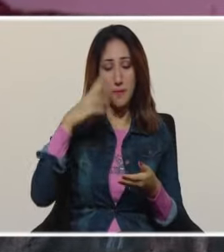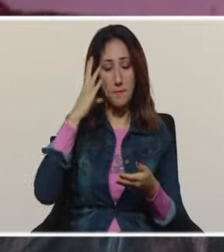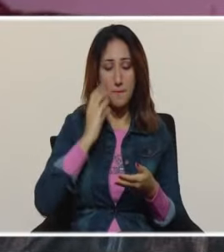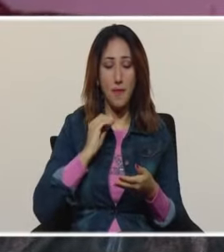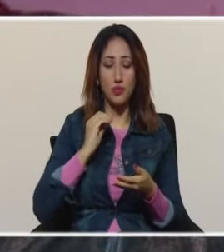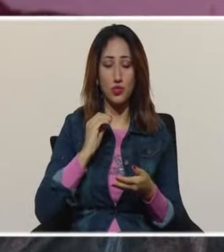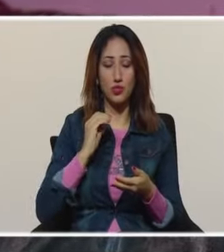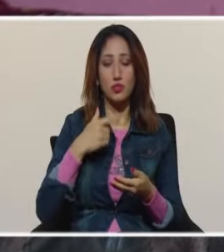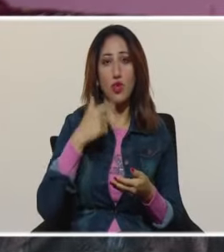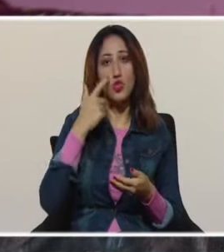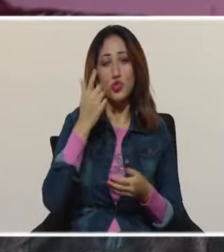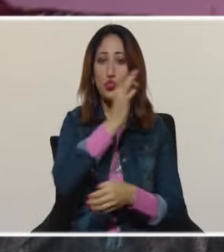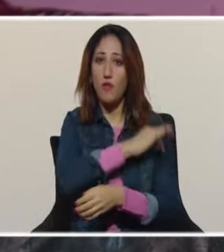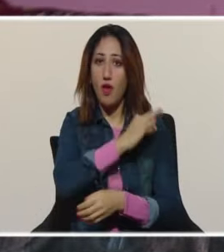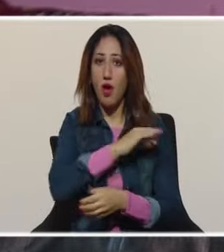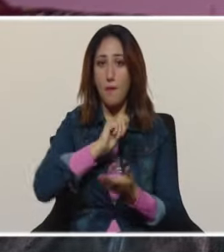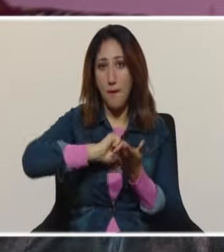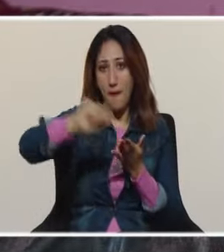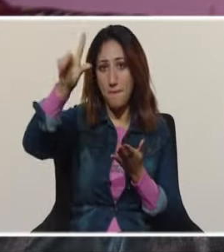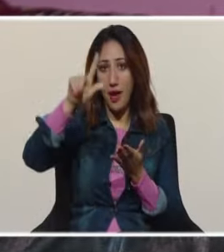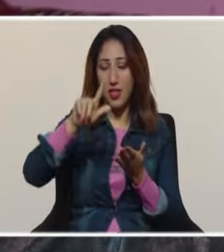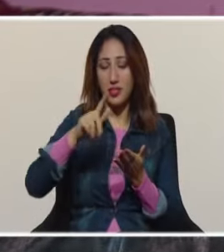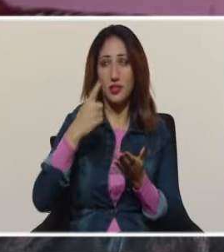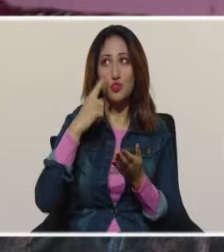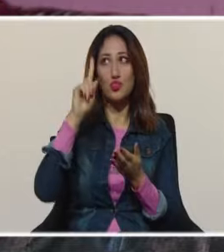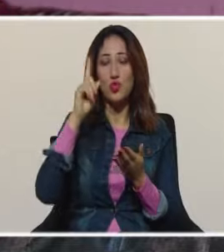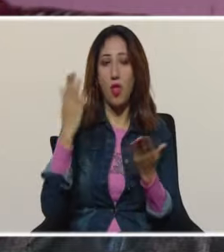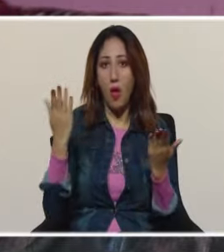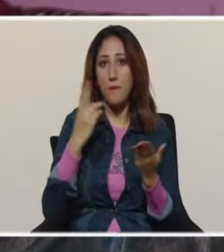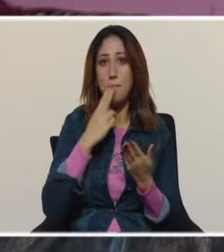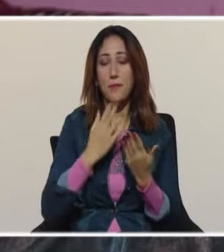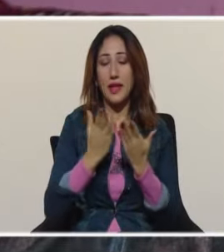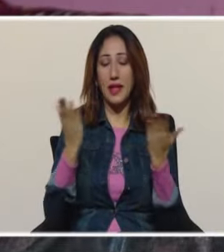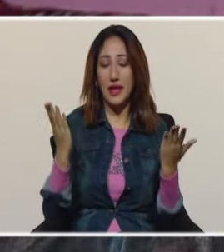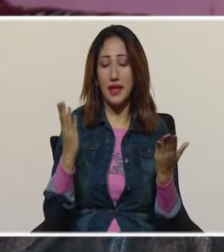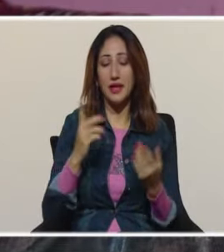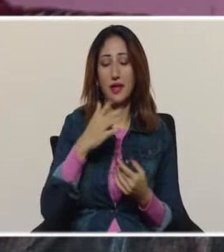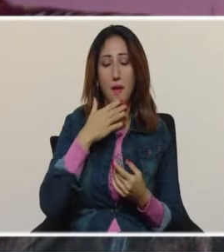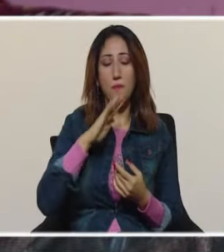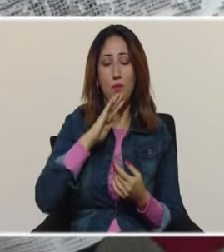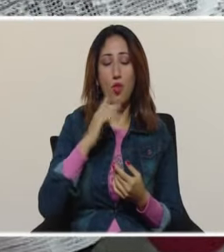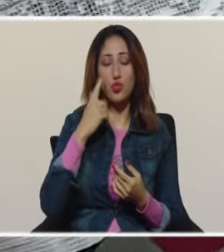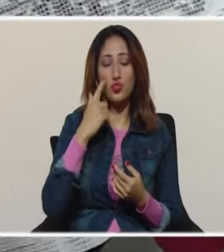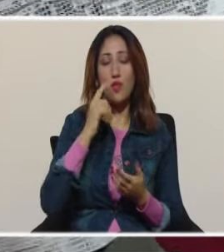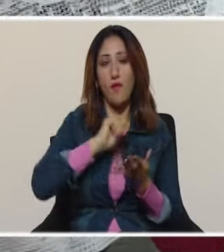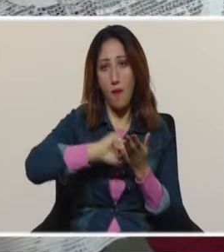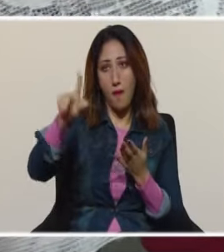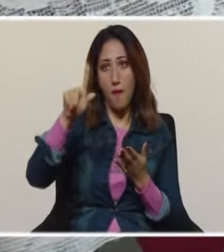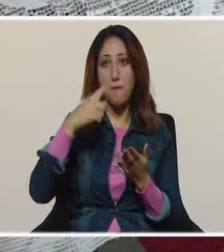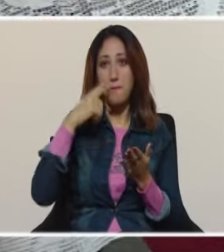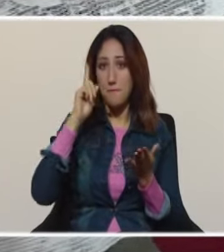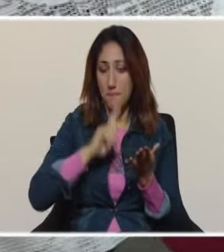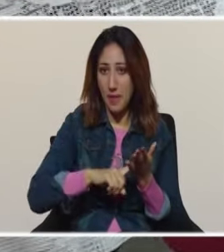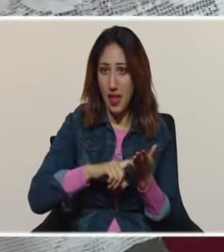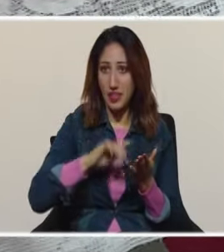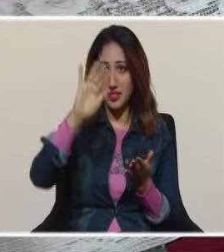فانا قلت طيب ما ابعت كده وربنا ان شاء الله يبعت لي الخير على بعد ربنا على ايديه. وبعت